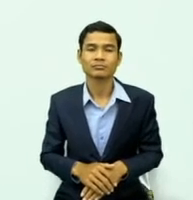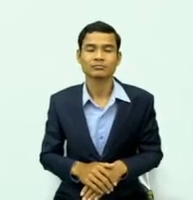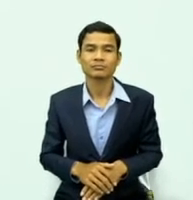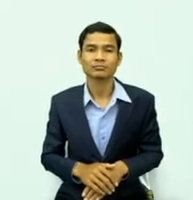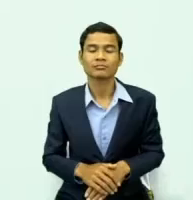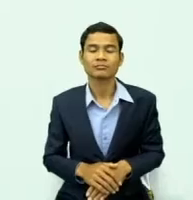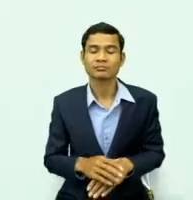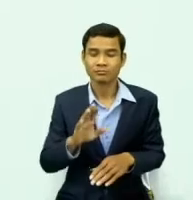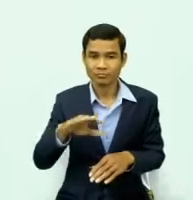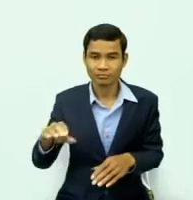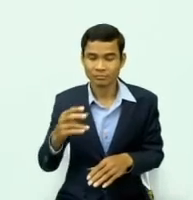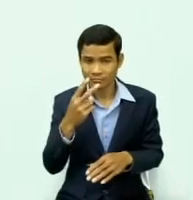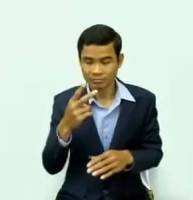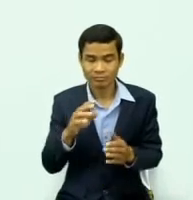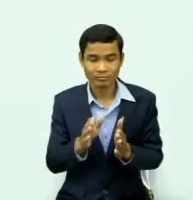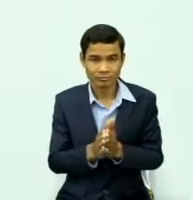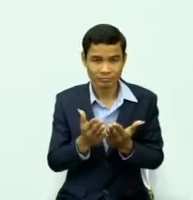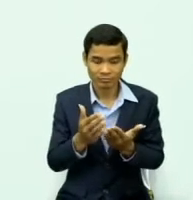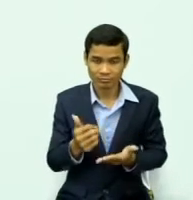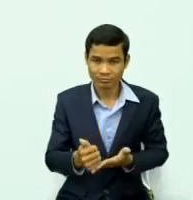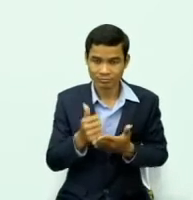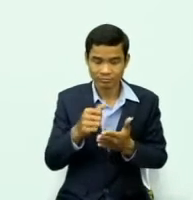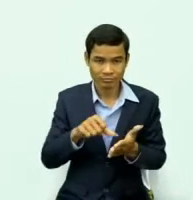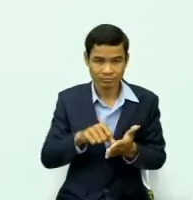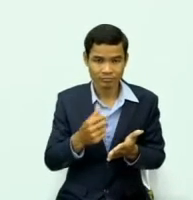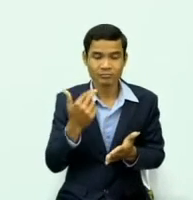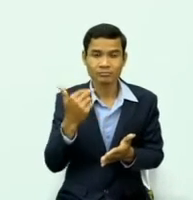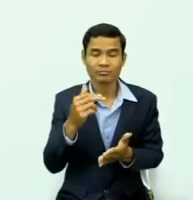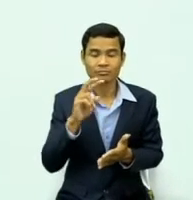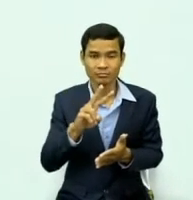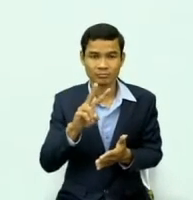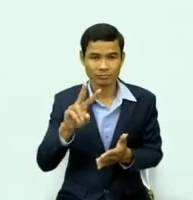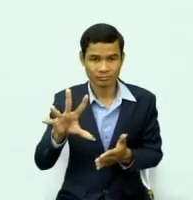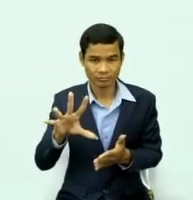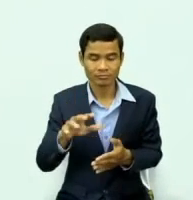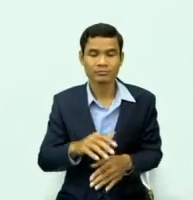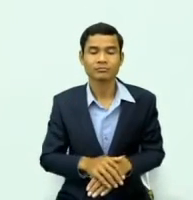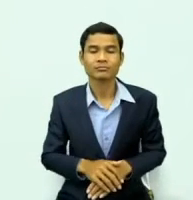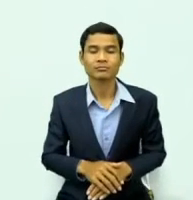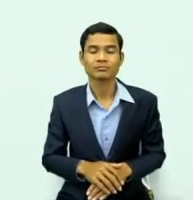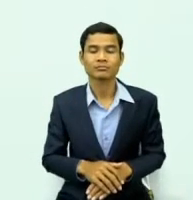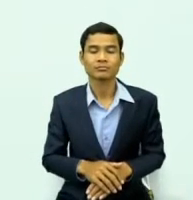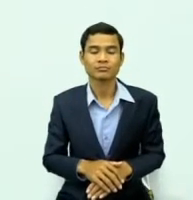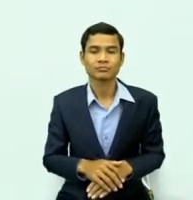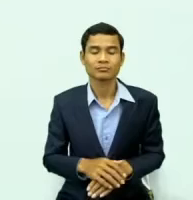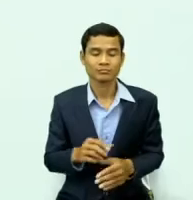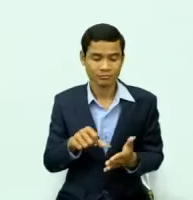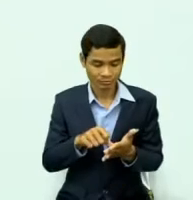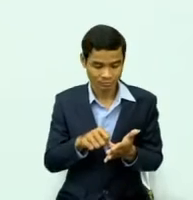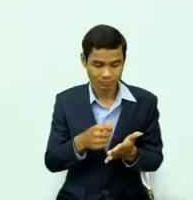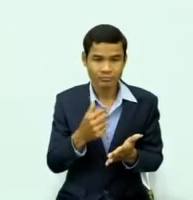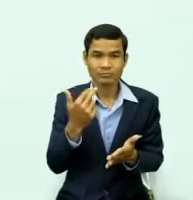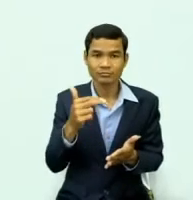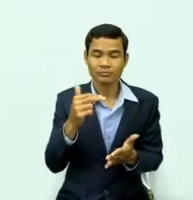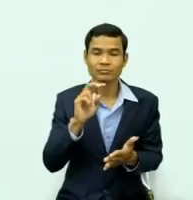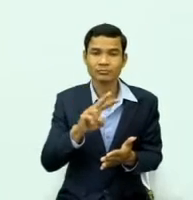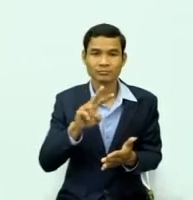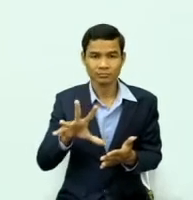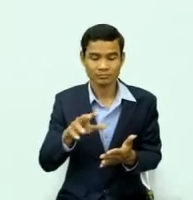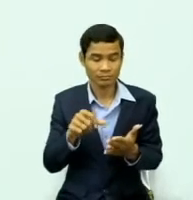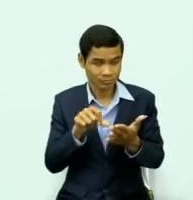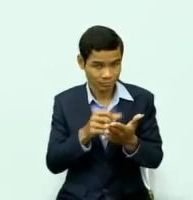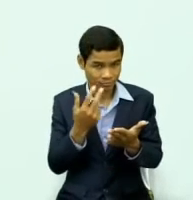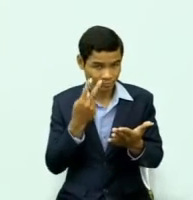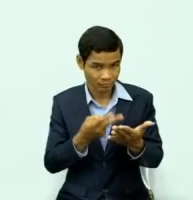chà con anh mơ rụp hiệp được thức xếp phơi chùm nuôi rồi bỏ con nơi tầm phò tìm mà phái trầm chà ta con bác mơ